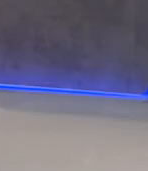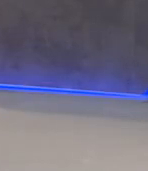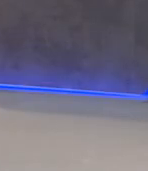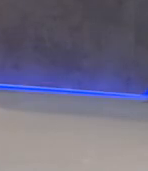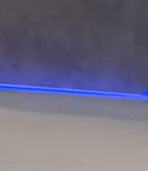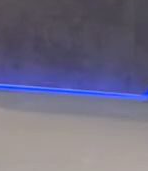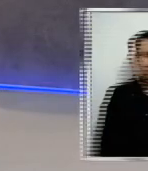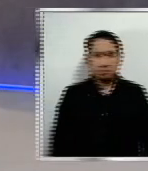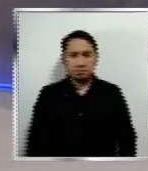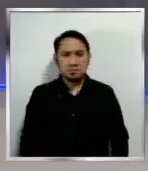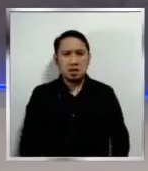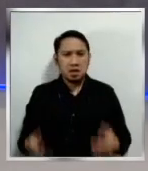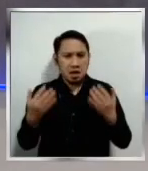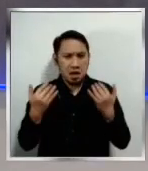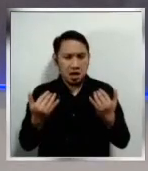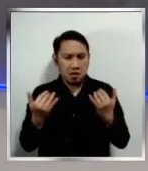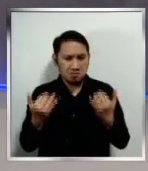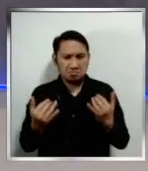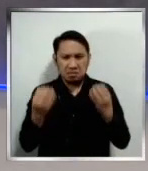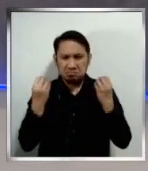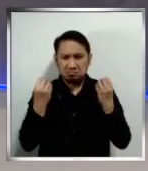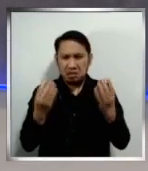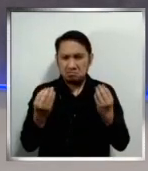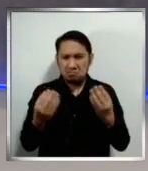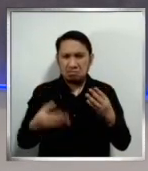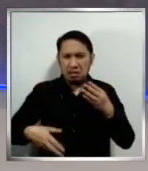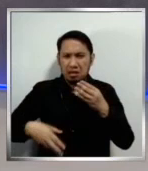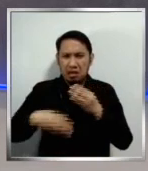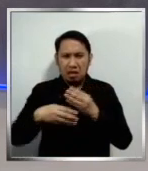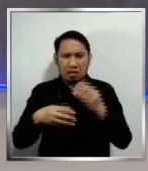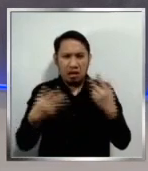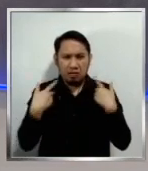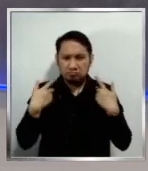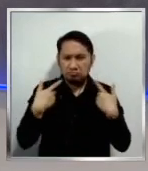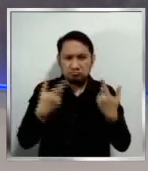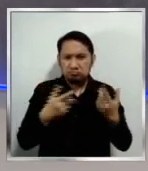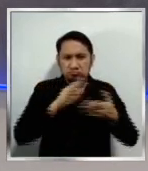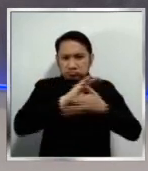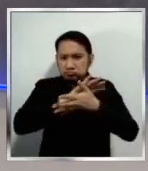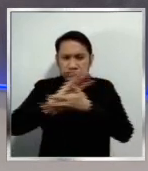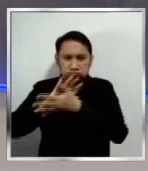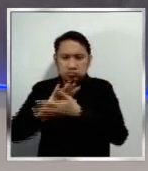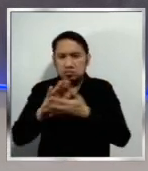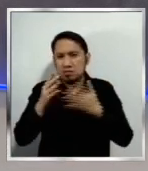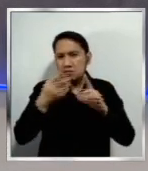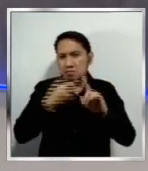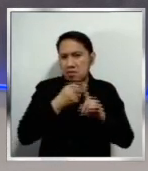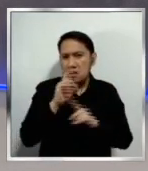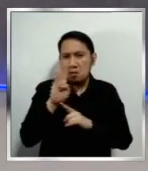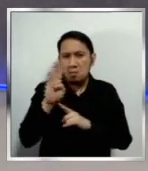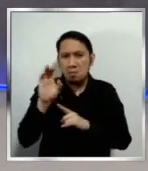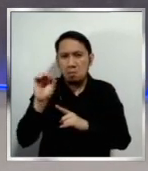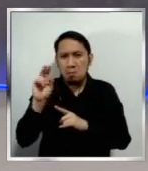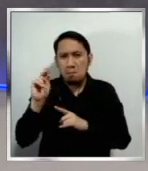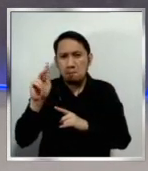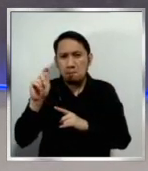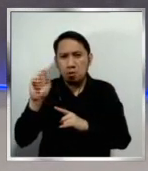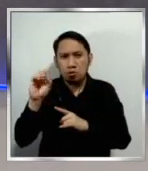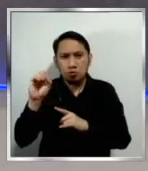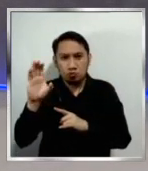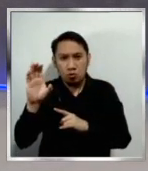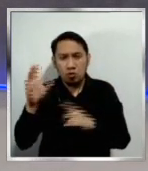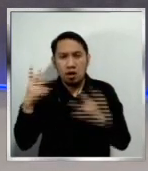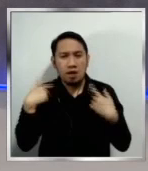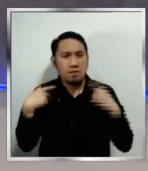Kabi-kabila ang mga naitatalang kaso ng COVID-19 sa mga probinsya. Sa Bontoc Mountain Province, may kauna-unahang COVID case na